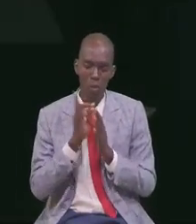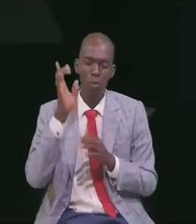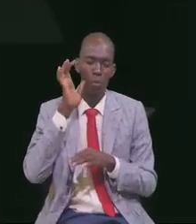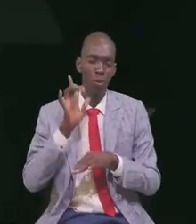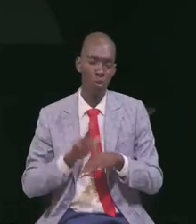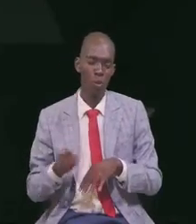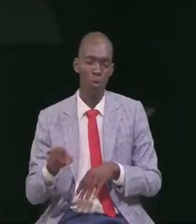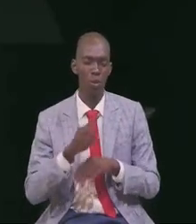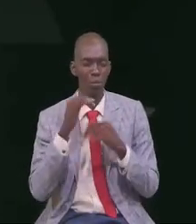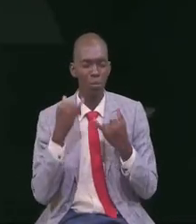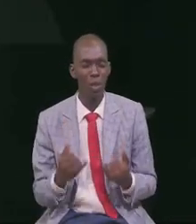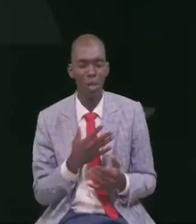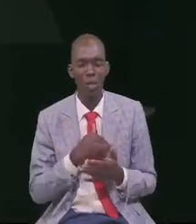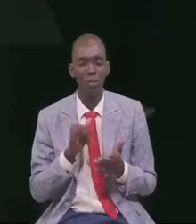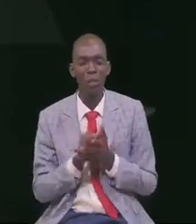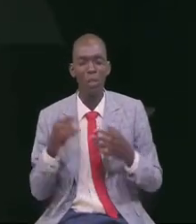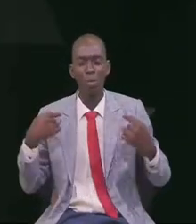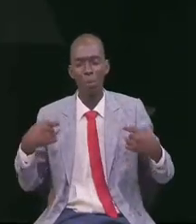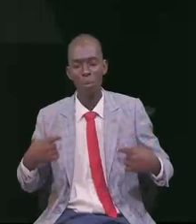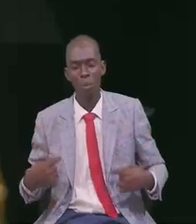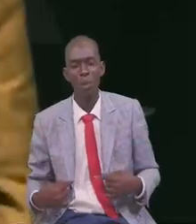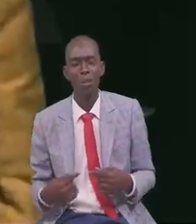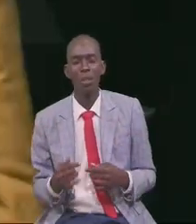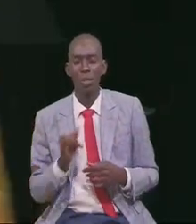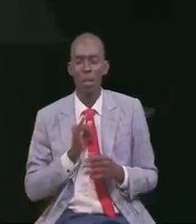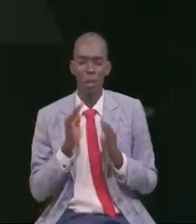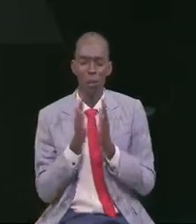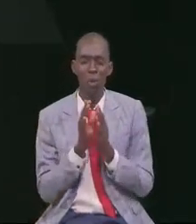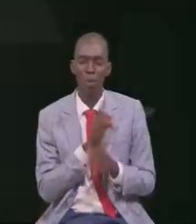cette douleur et cette infirmité, je prie, Seigneur,